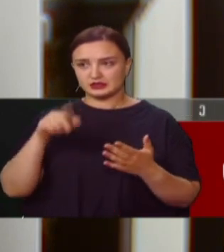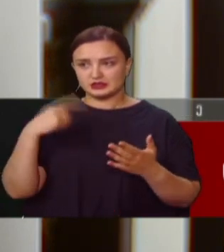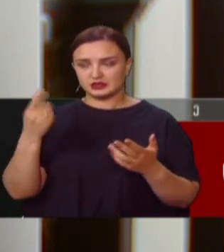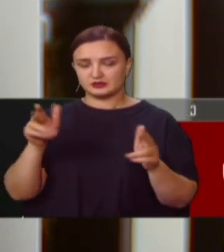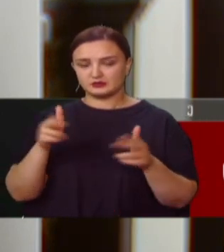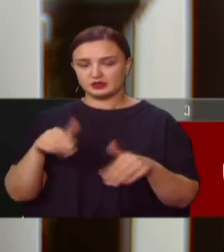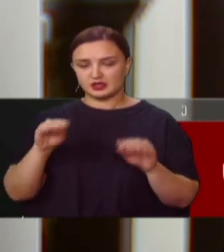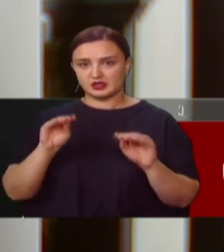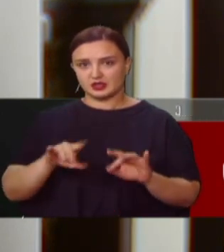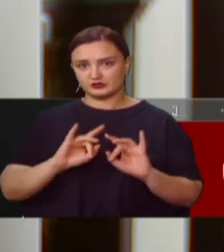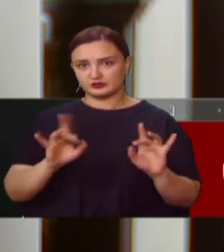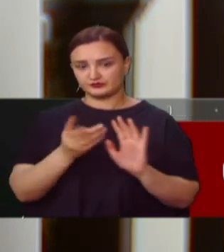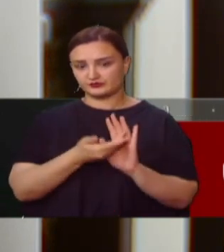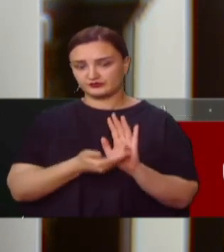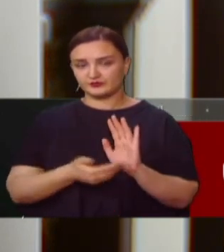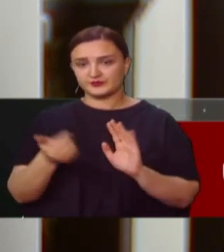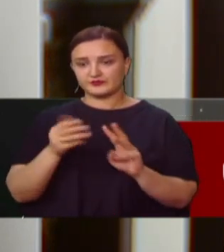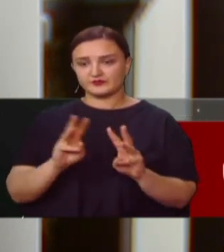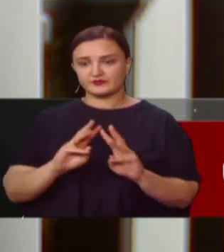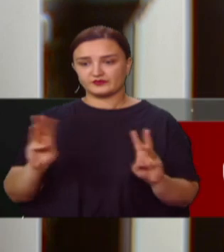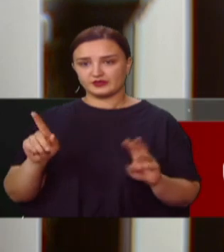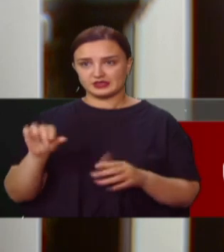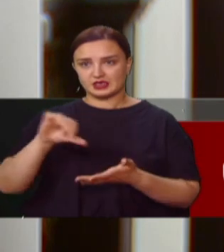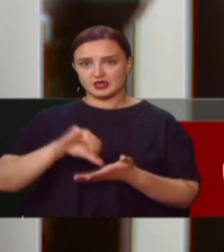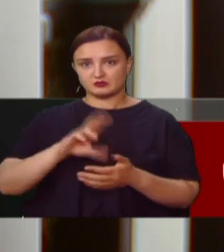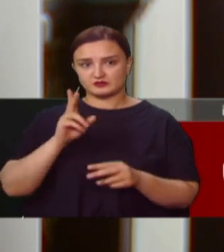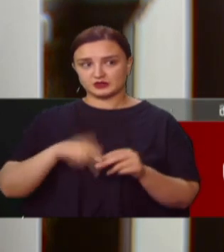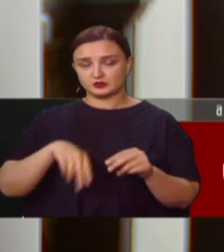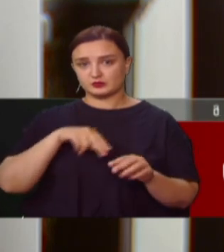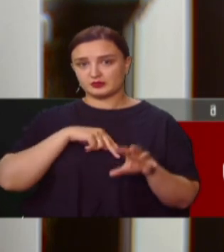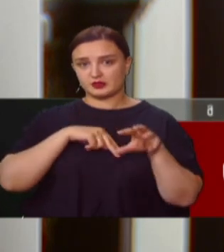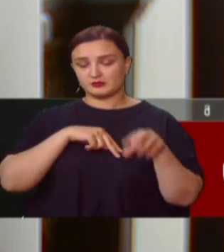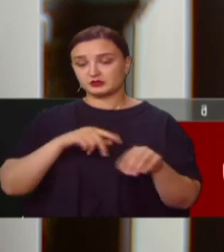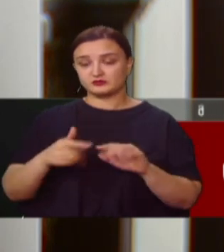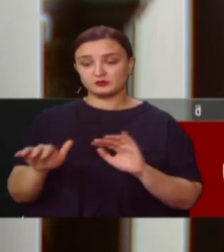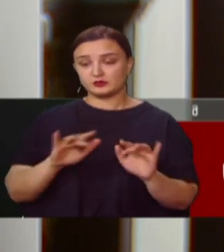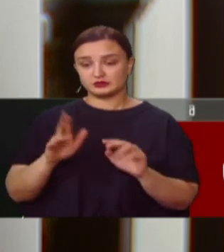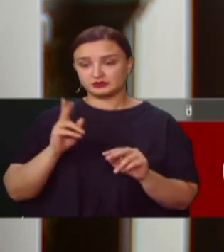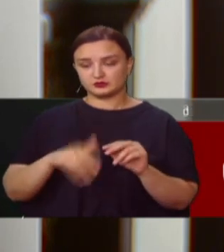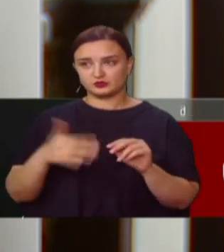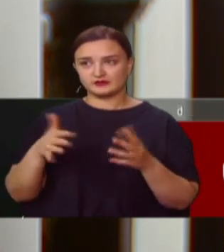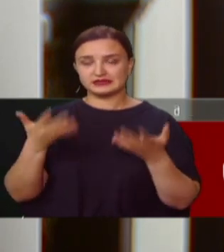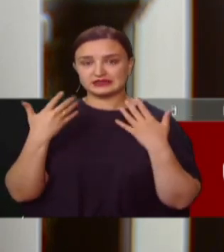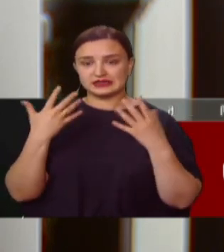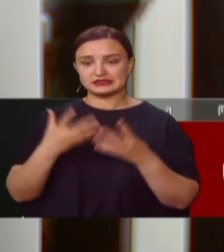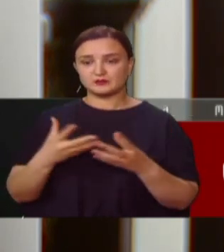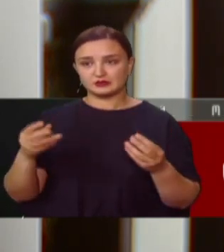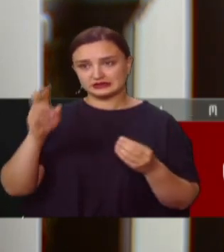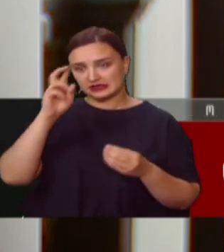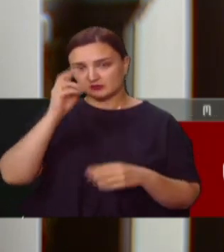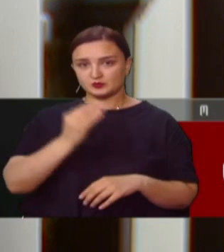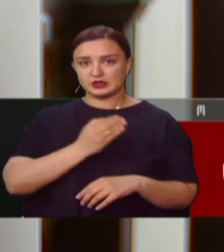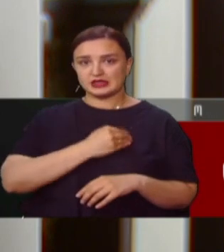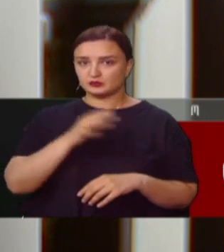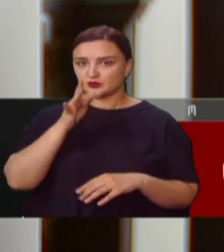ანგარიშს. მას შემდეგ, რაც პრემიერ-მინისტრის გამოსვლა დასრულდება პარლამენტში და ეს პროცესი დასრულდება, უკვე საგაზაფხულო სესია სახელმწიფო ჰიმნის